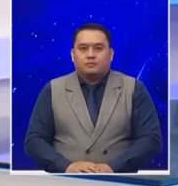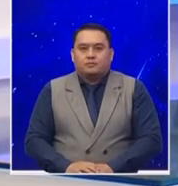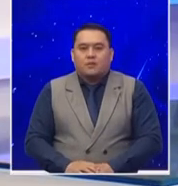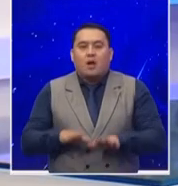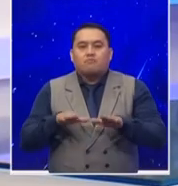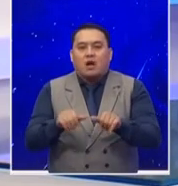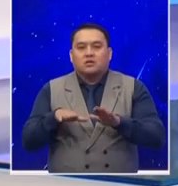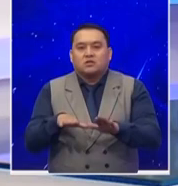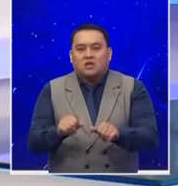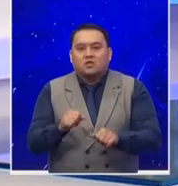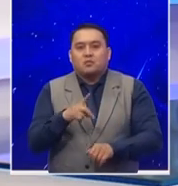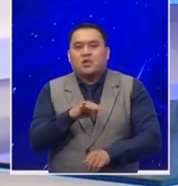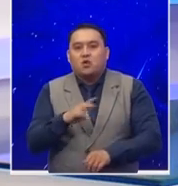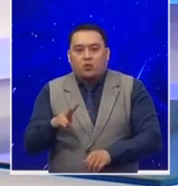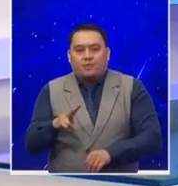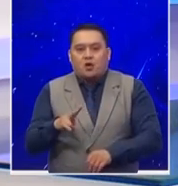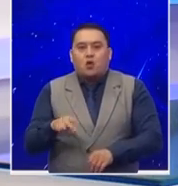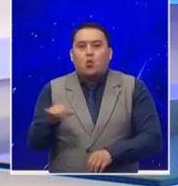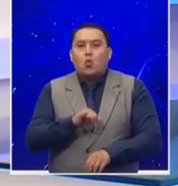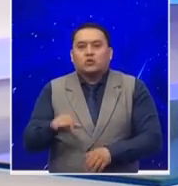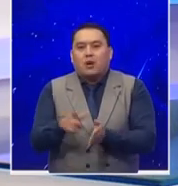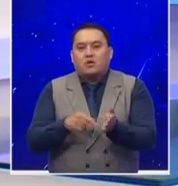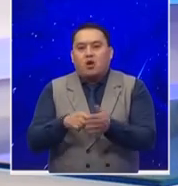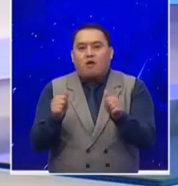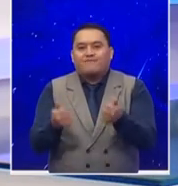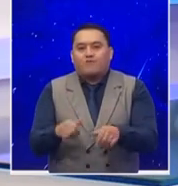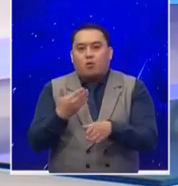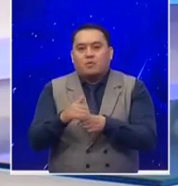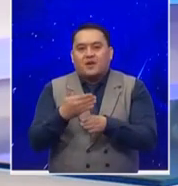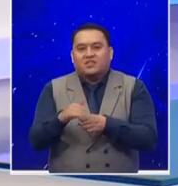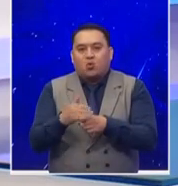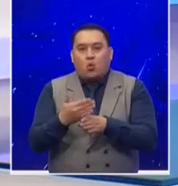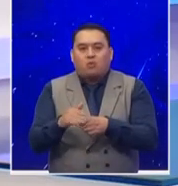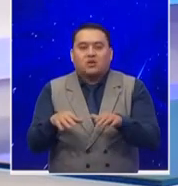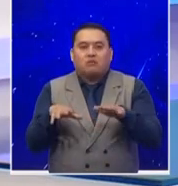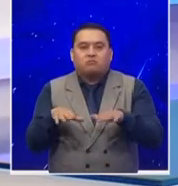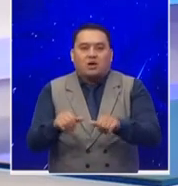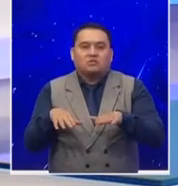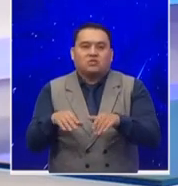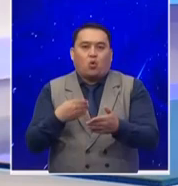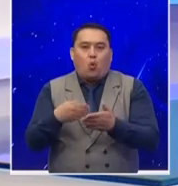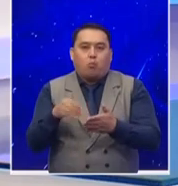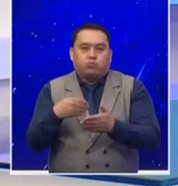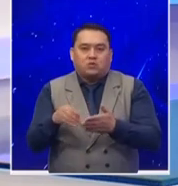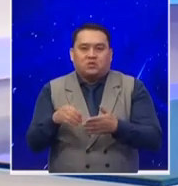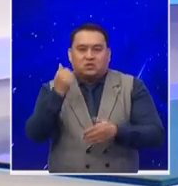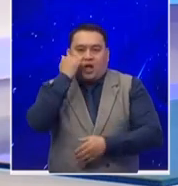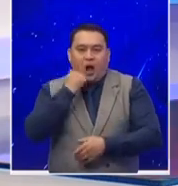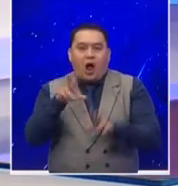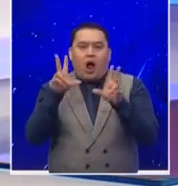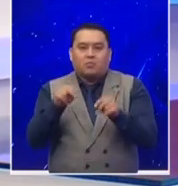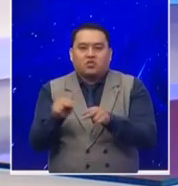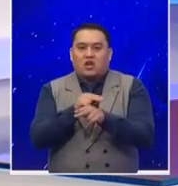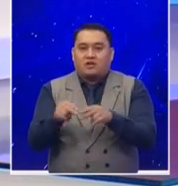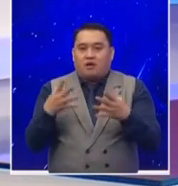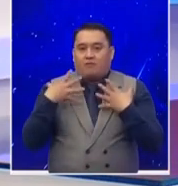Массаж за миллион. Уральские пенсионерки оформили кредиты ради чуда-массажера, сообщает Хабар-24. Пожилым людям обещали исцеление